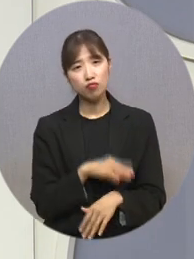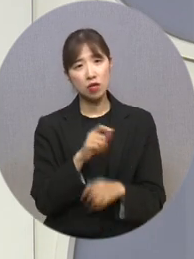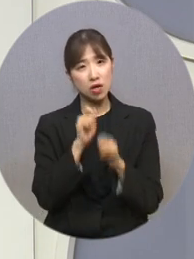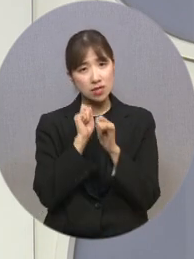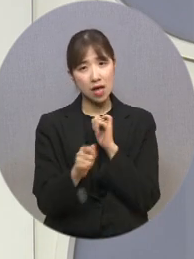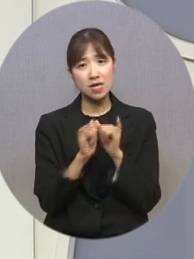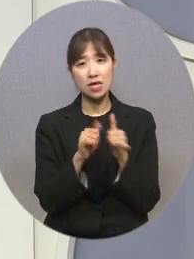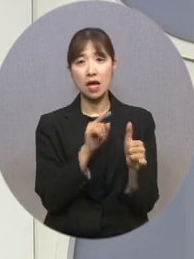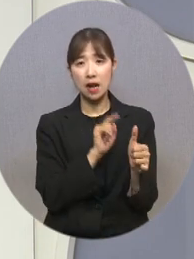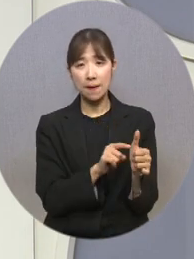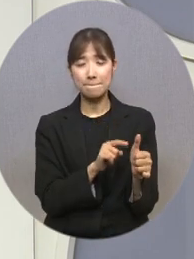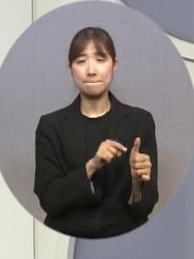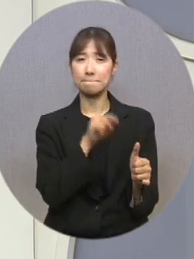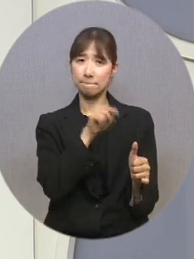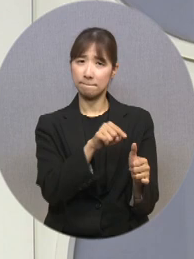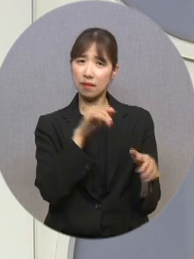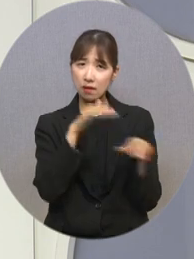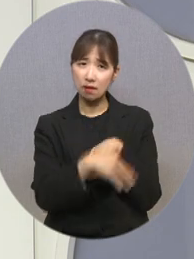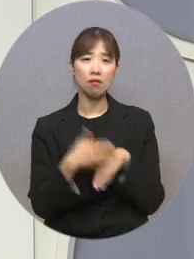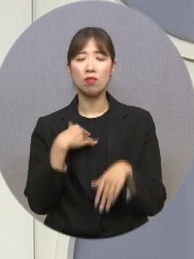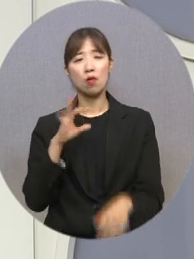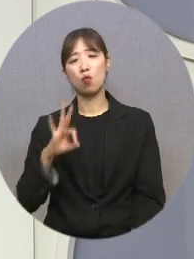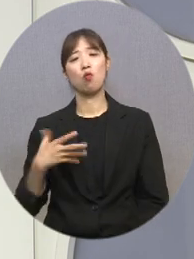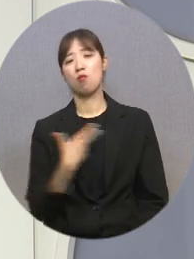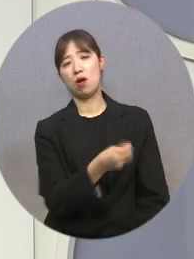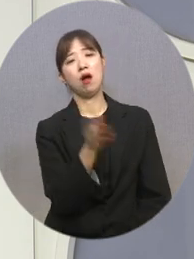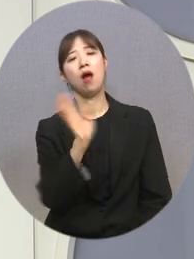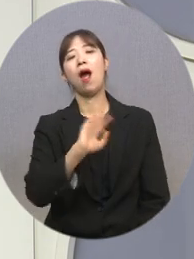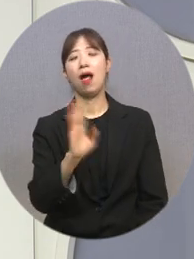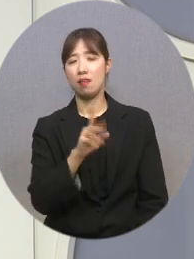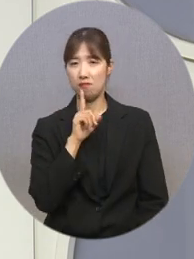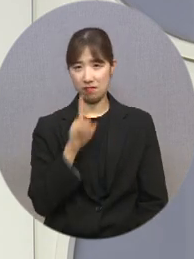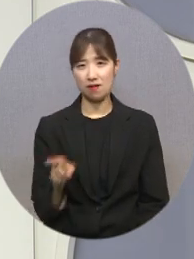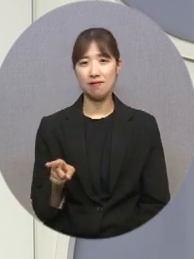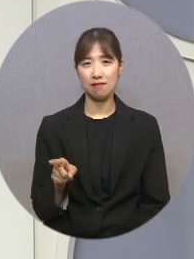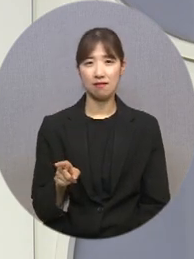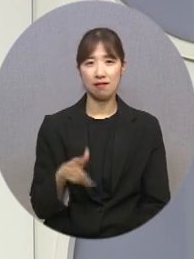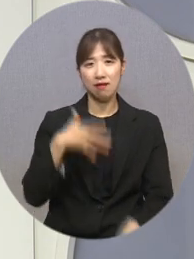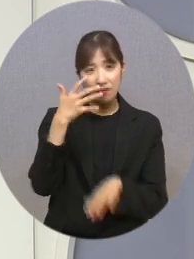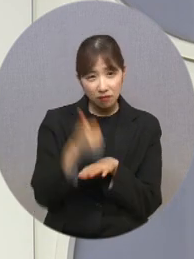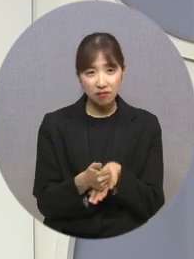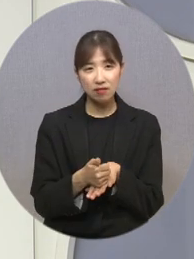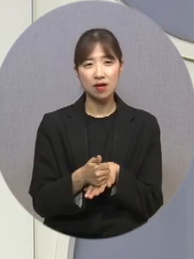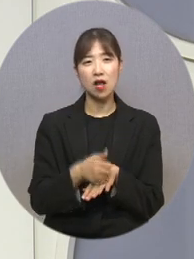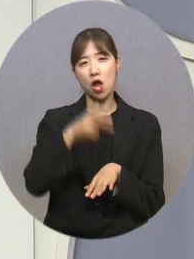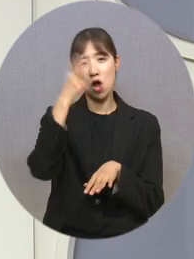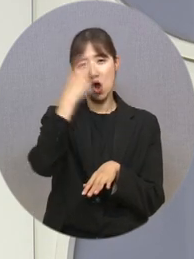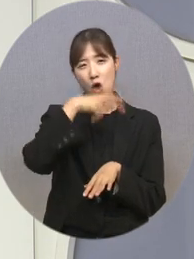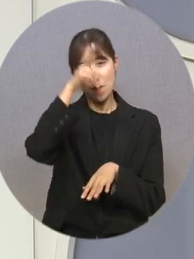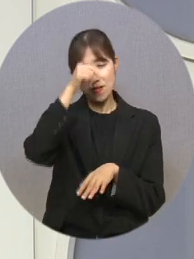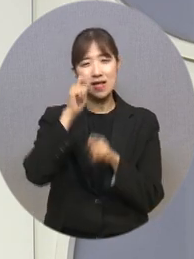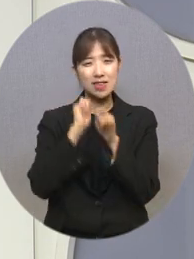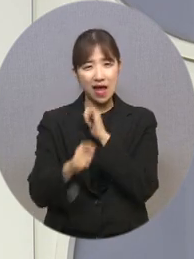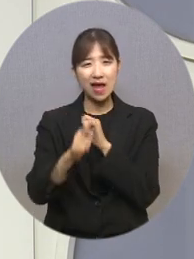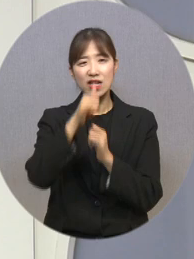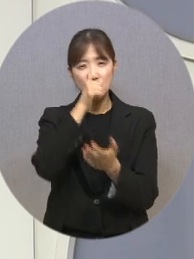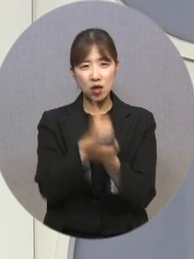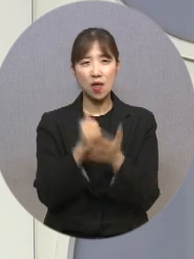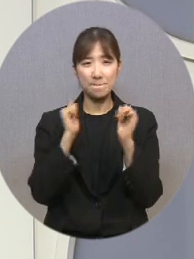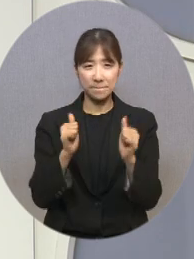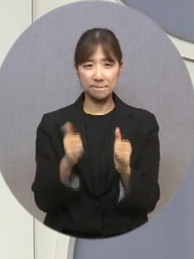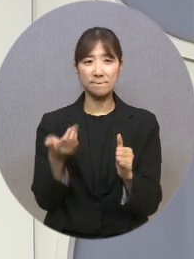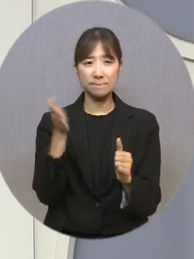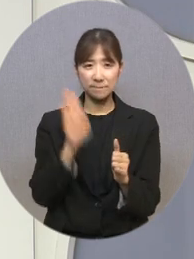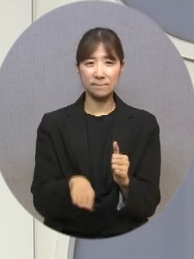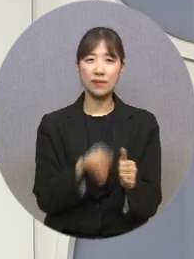이 사기범이 그런 식으로 했다면 나는 돈을 안 빌려줬을 것이다 이렇게 주장을 했고요. 결국 이제 검사가 사기죄로 기소를 했더니 법정에서